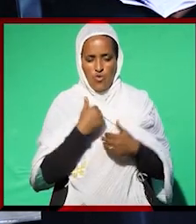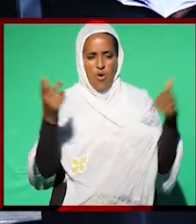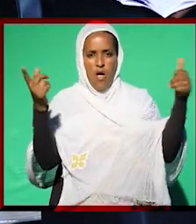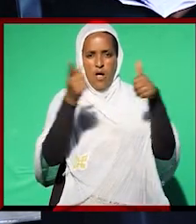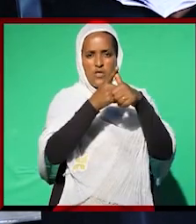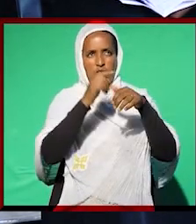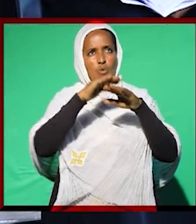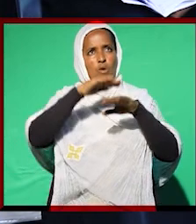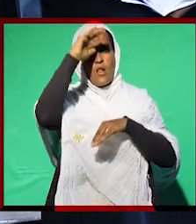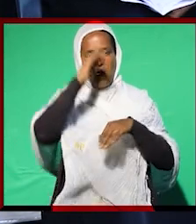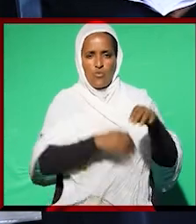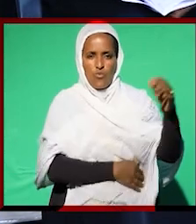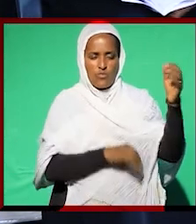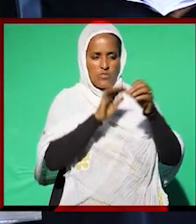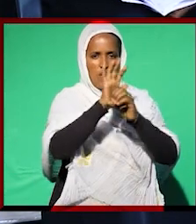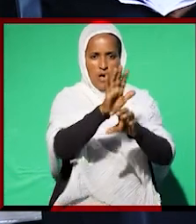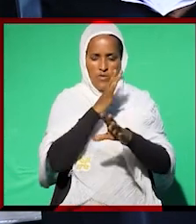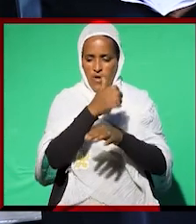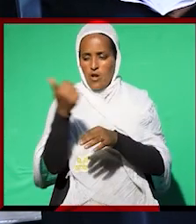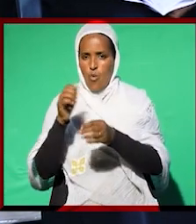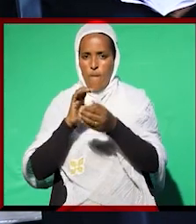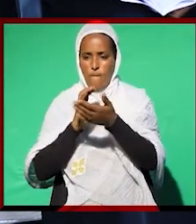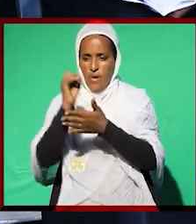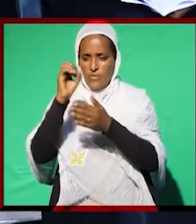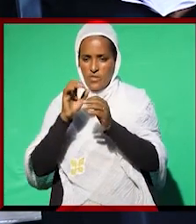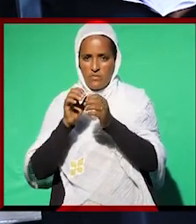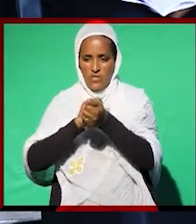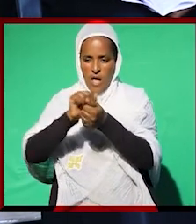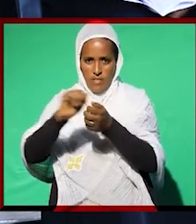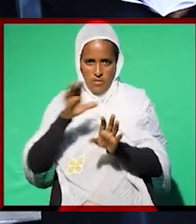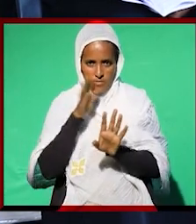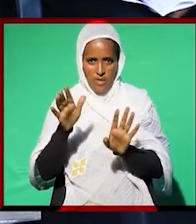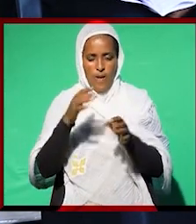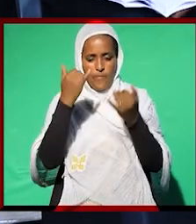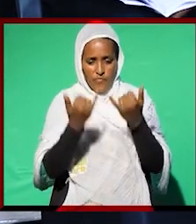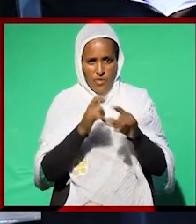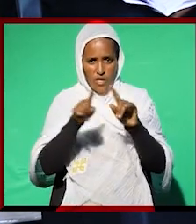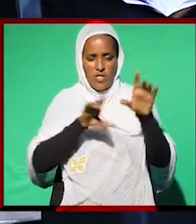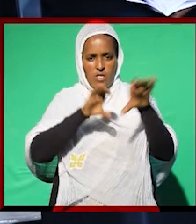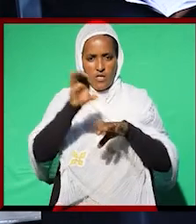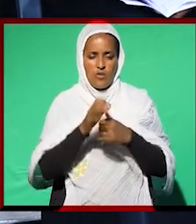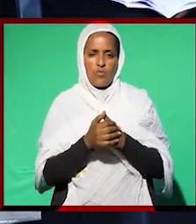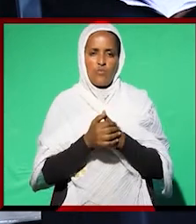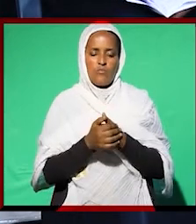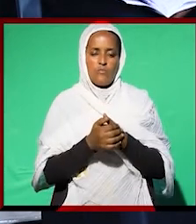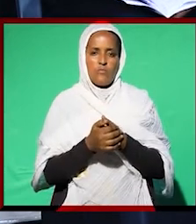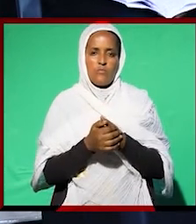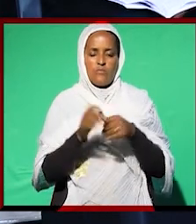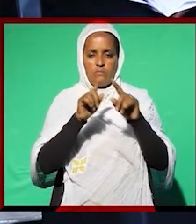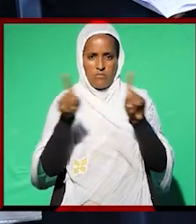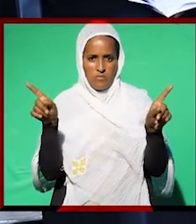አላቸው። አንደኛው ሌላኛውን ሳይጋፋ የሌላኛውን መብት ሳይጥስ። አሁን ግን እየተደረገ ያለው